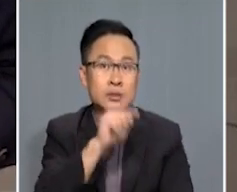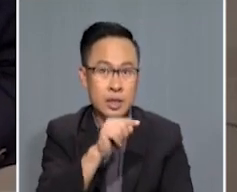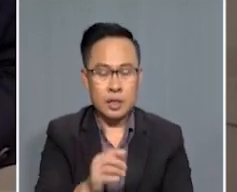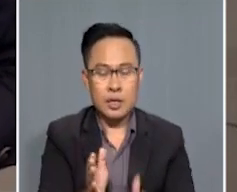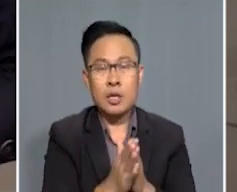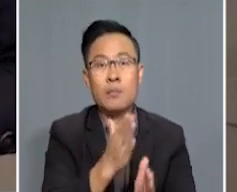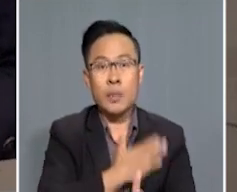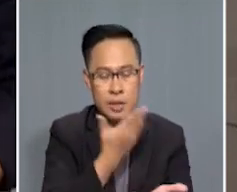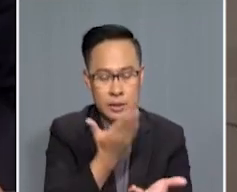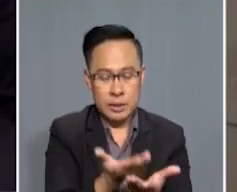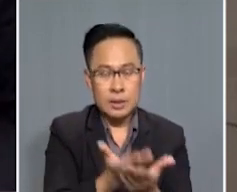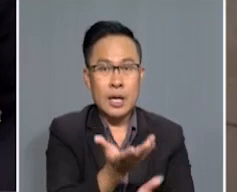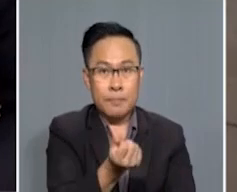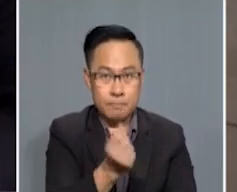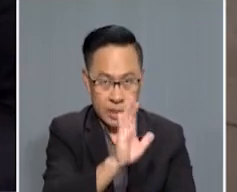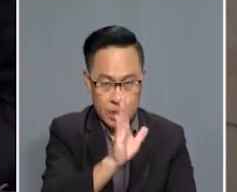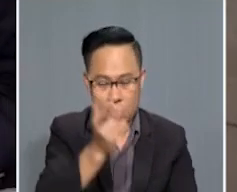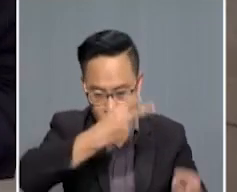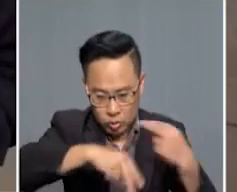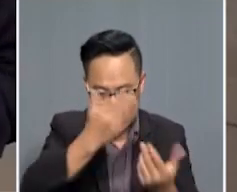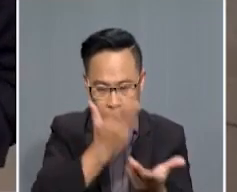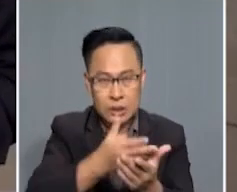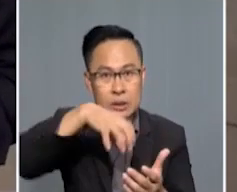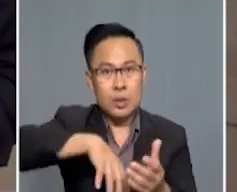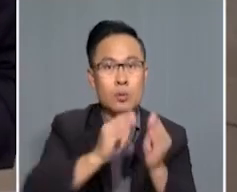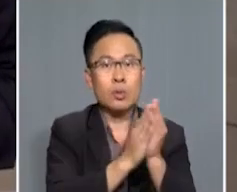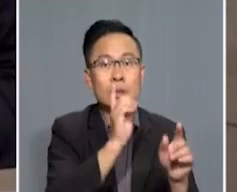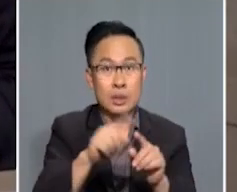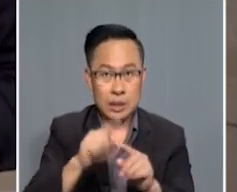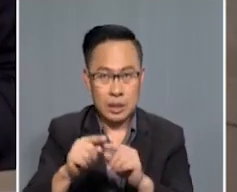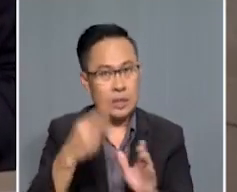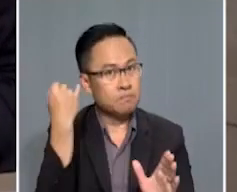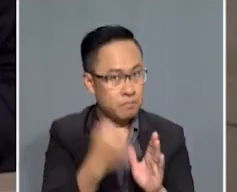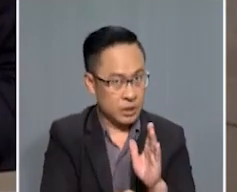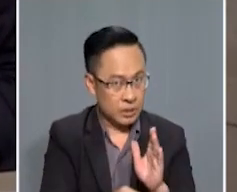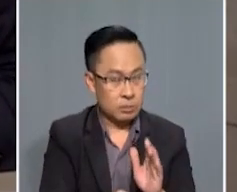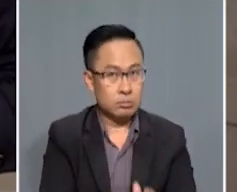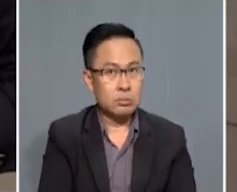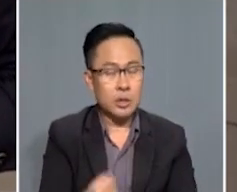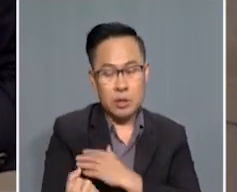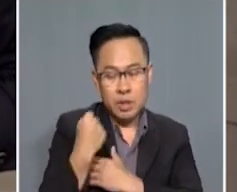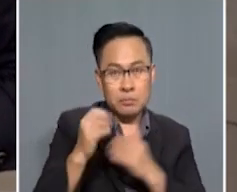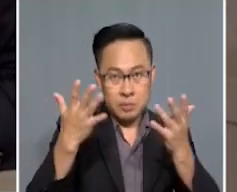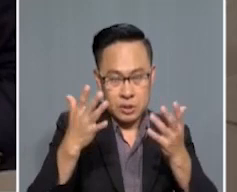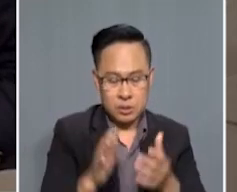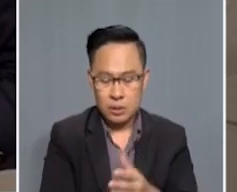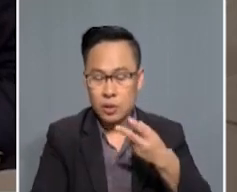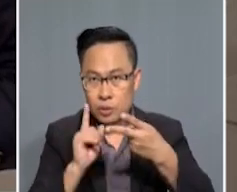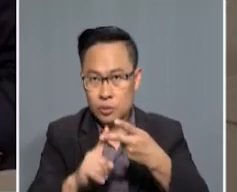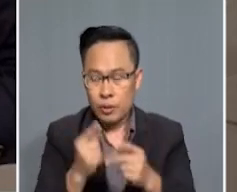ให้พระตรวจสอบเงินพระนะคะและ2ค่ะให้ติดตามตัวข้าราชการที่ทุ